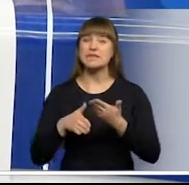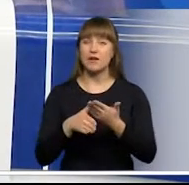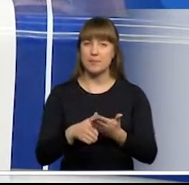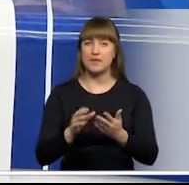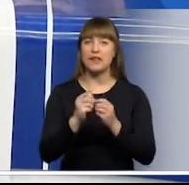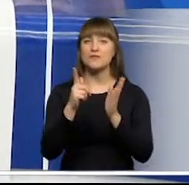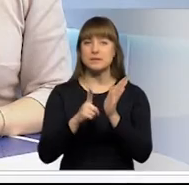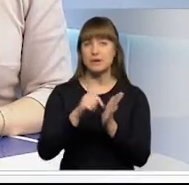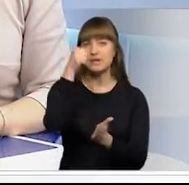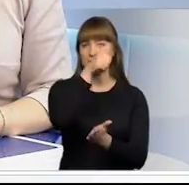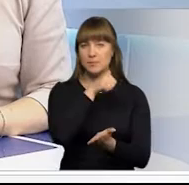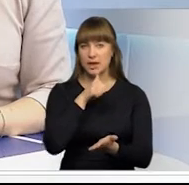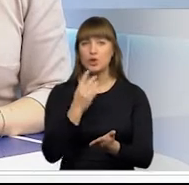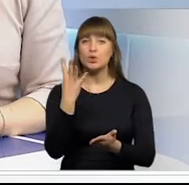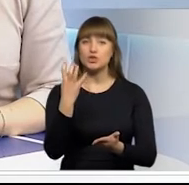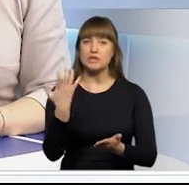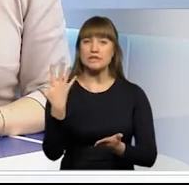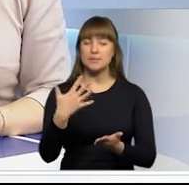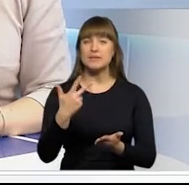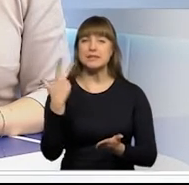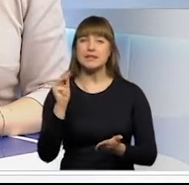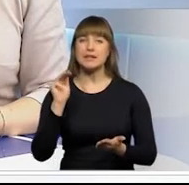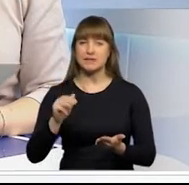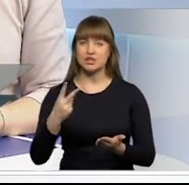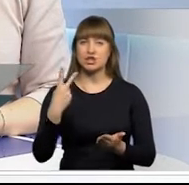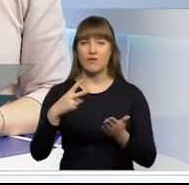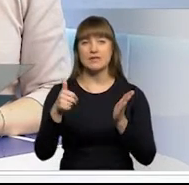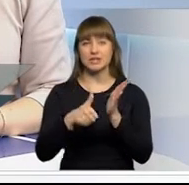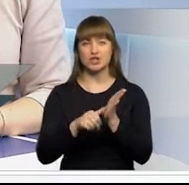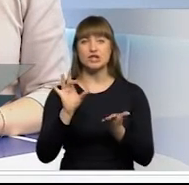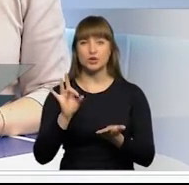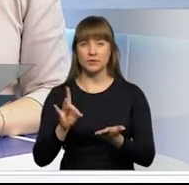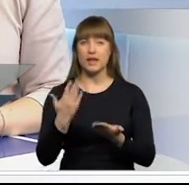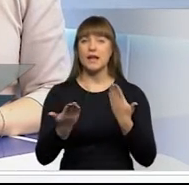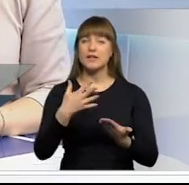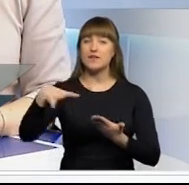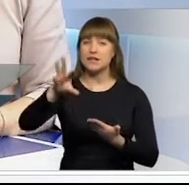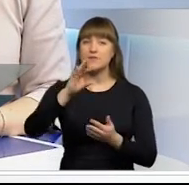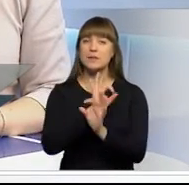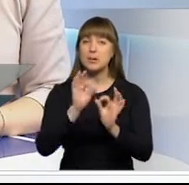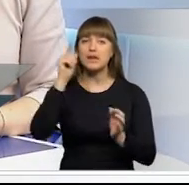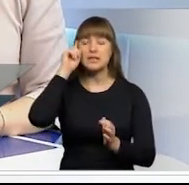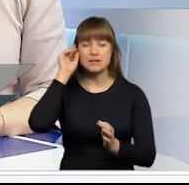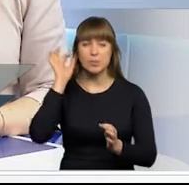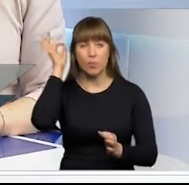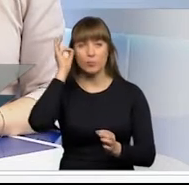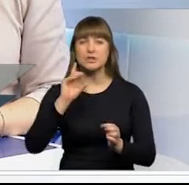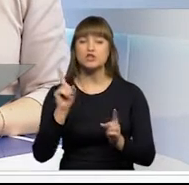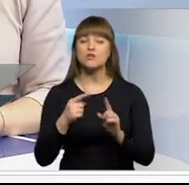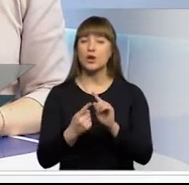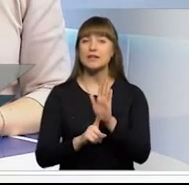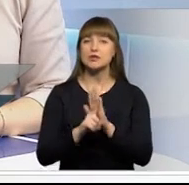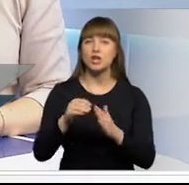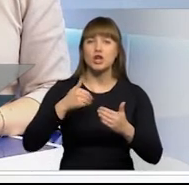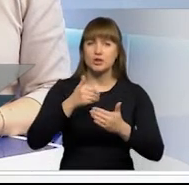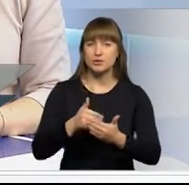году составляет 453 тысячи 26 рублей. Но, наверное, все прекрасно помнят, с чего это начиналось. И до сих пор